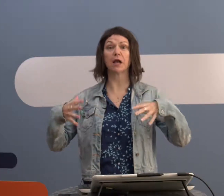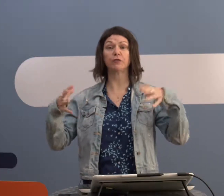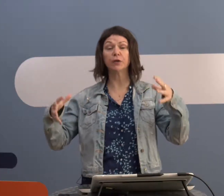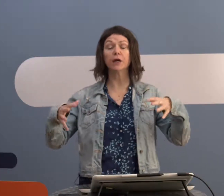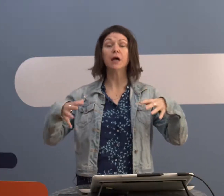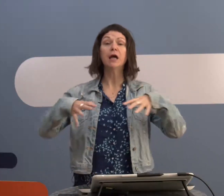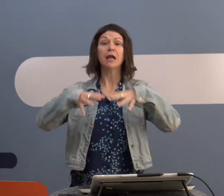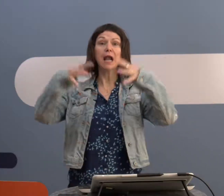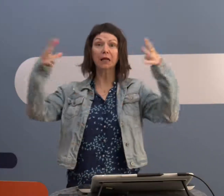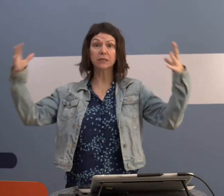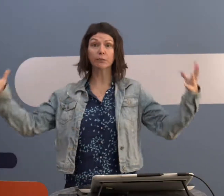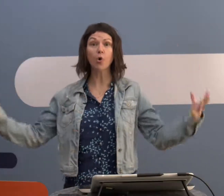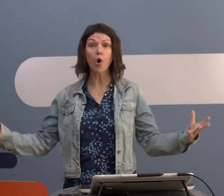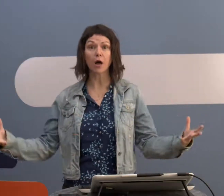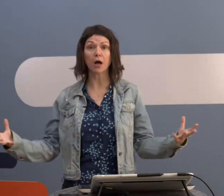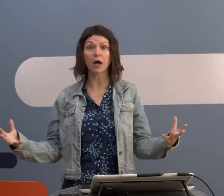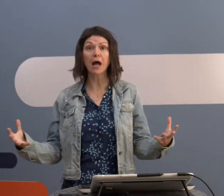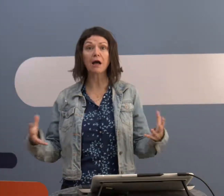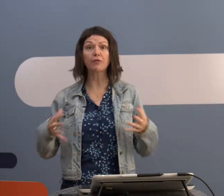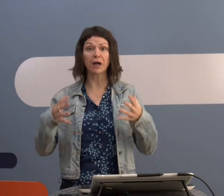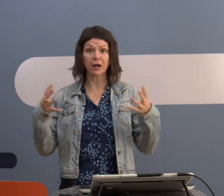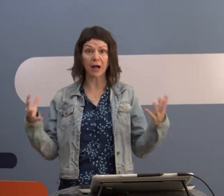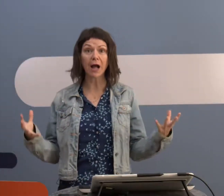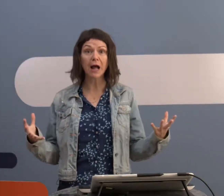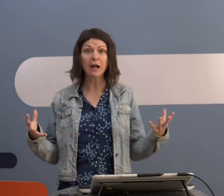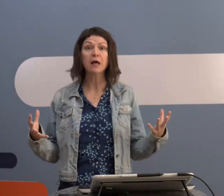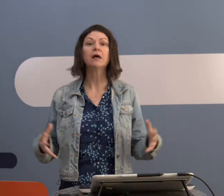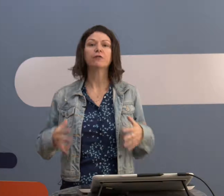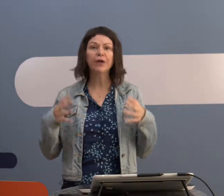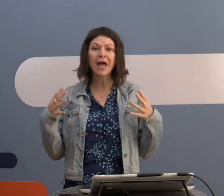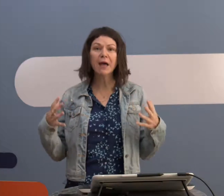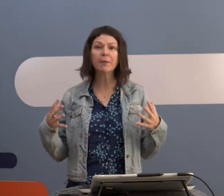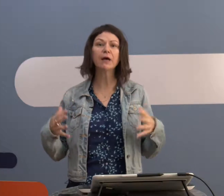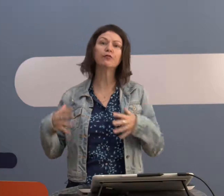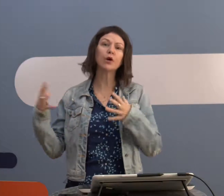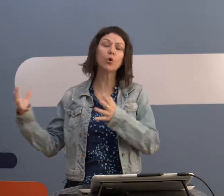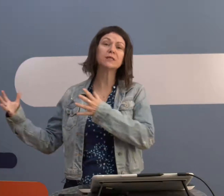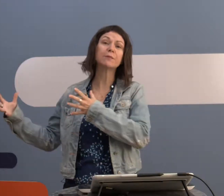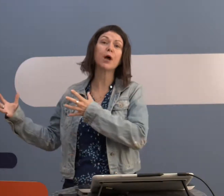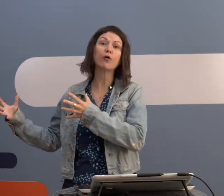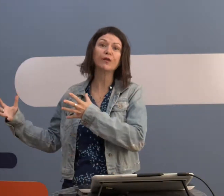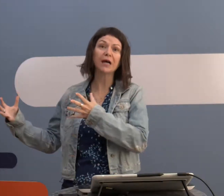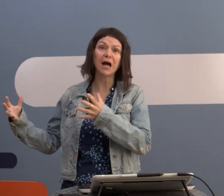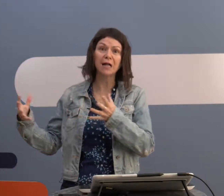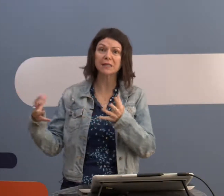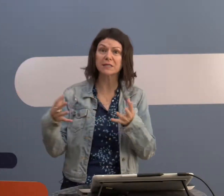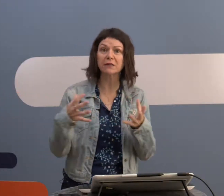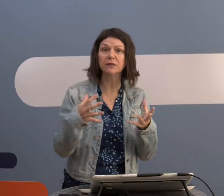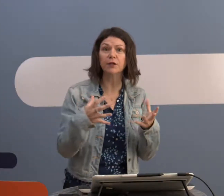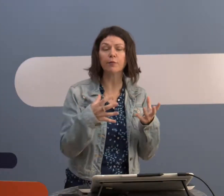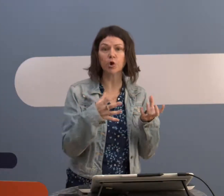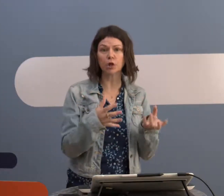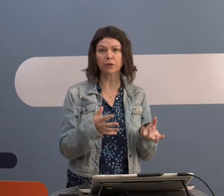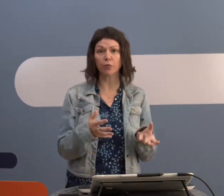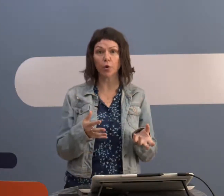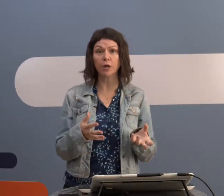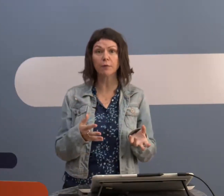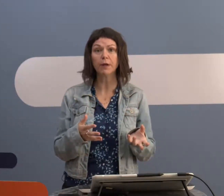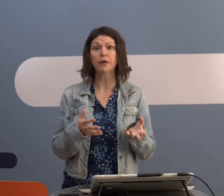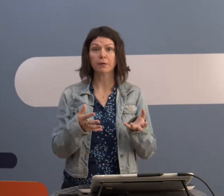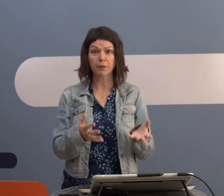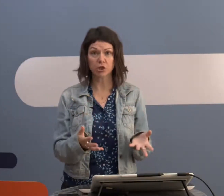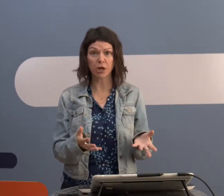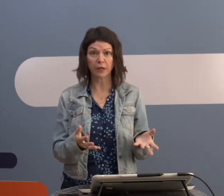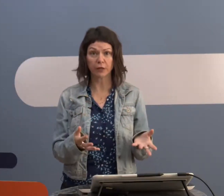צריך להעביר לציבור הרחב, לקהל, והם העבירו את זה באופן חד צדדי, כמו שאתם